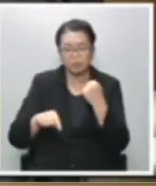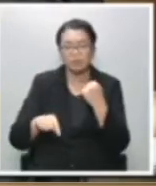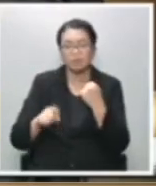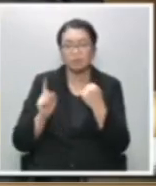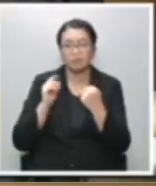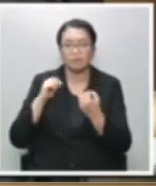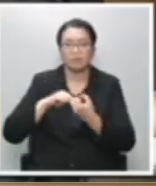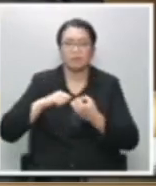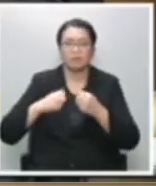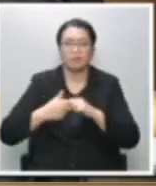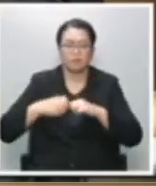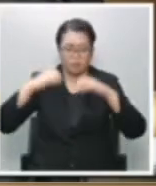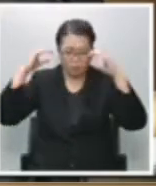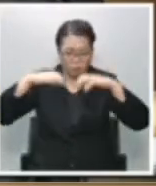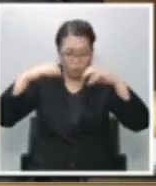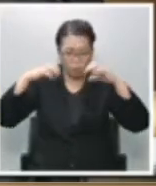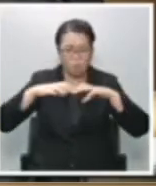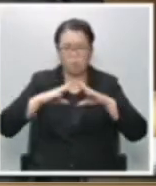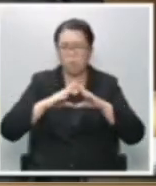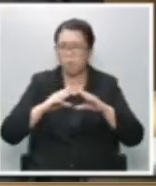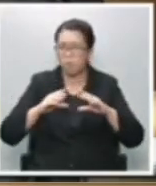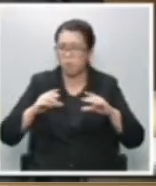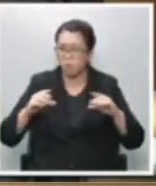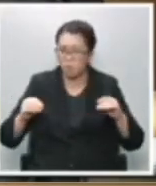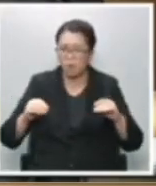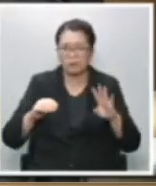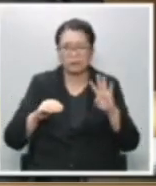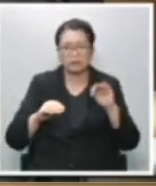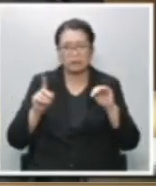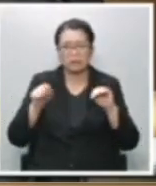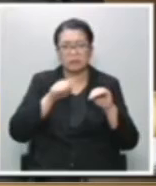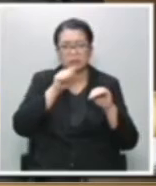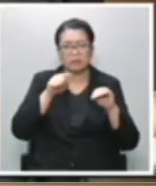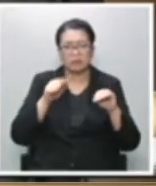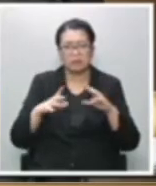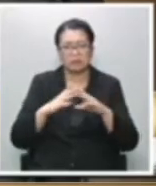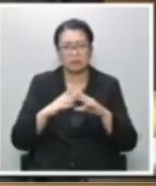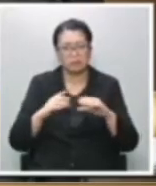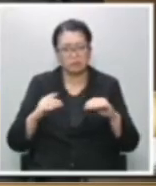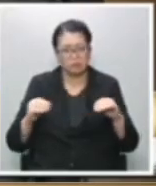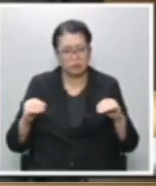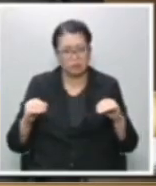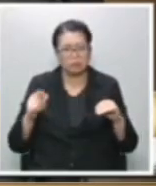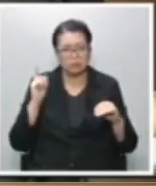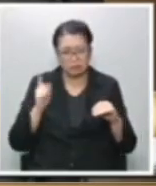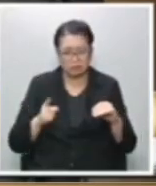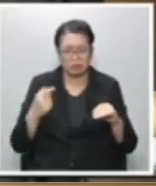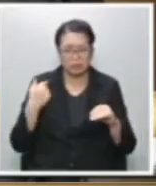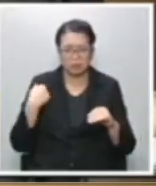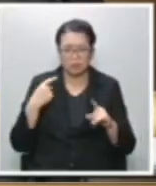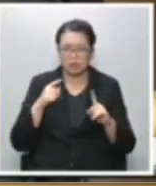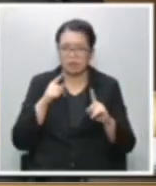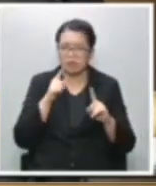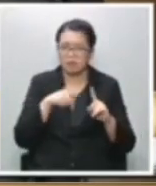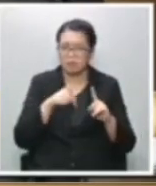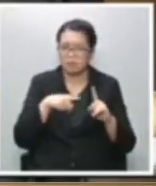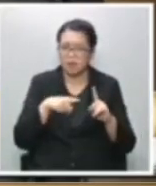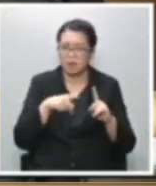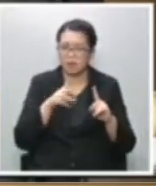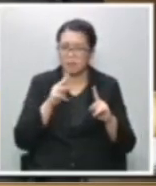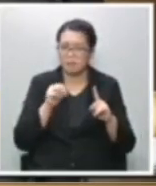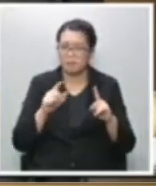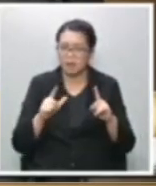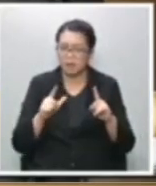นหายไปประมาณ 40% จาก 1,000 กว่ามิลลิเมต